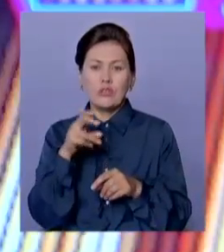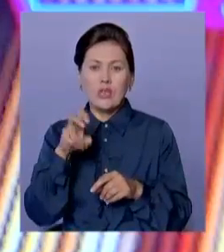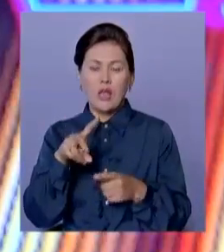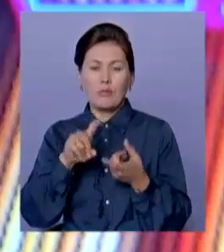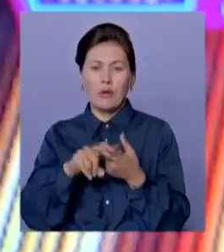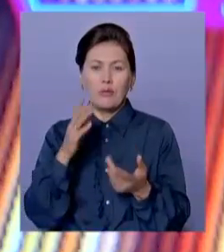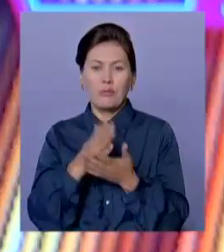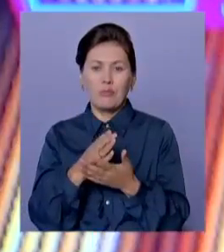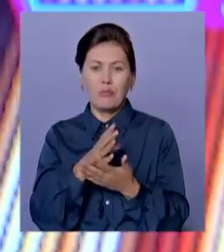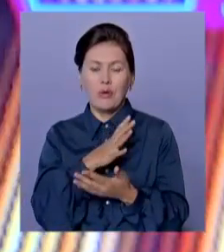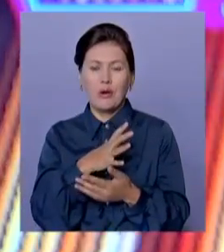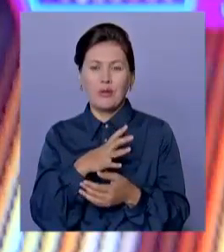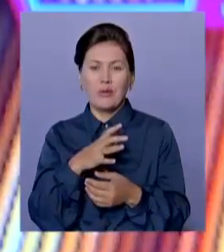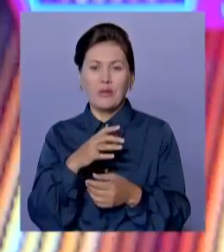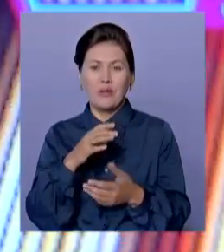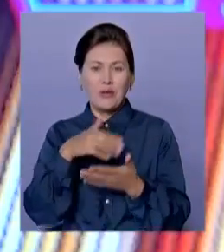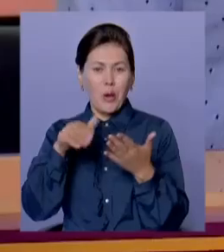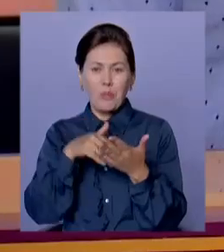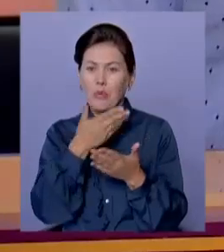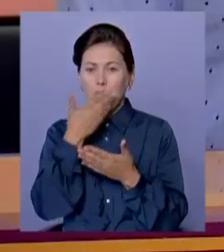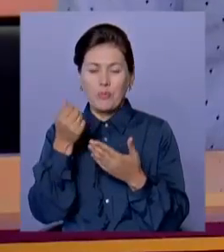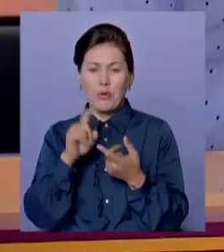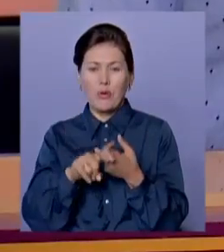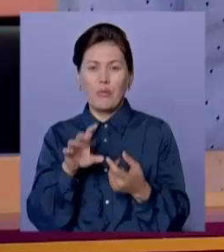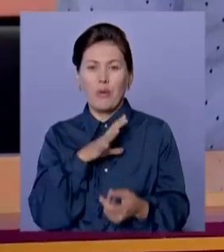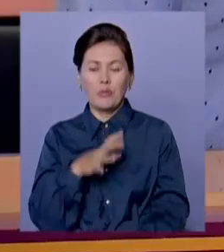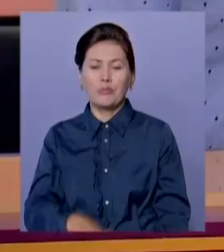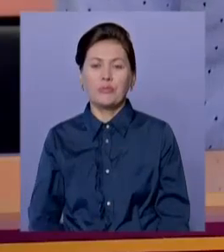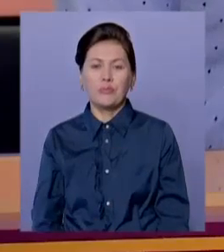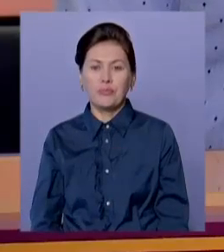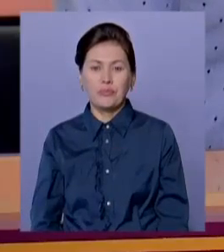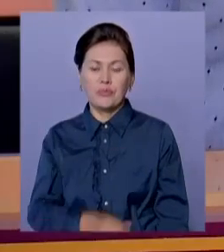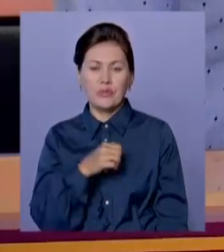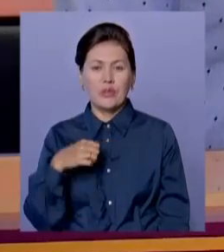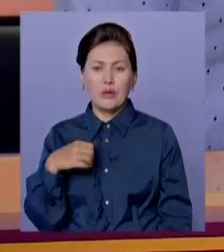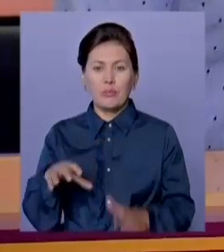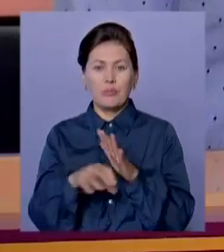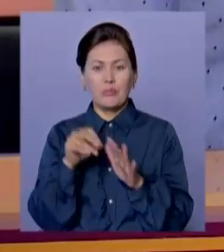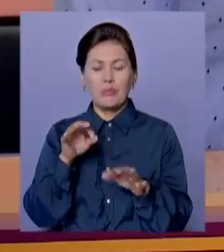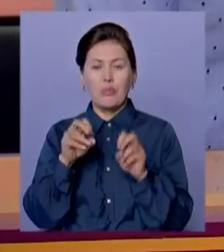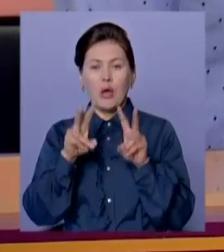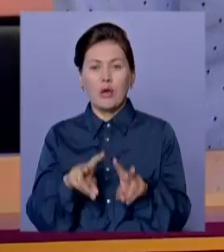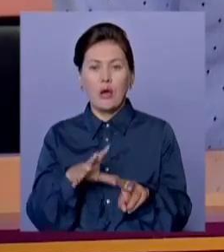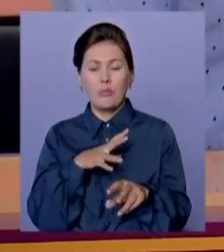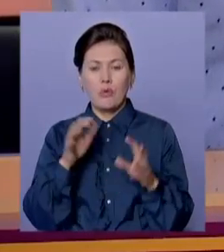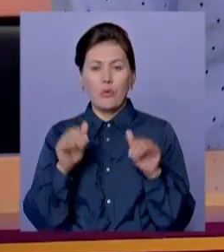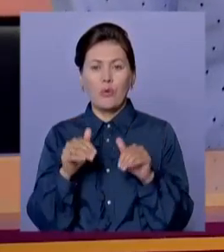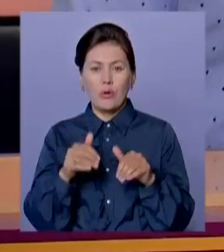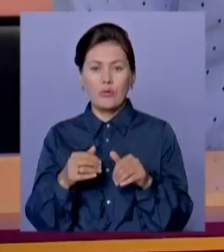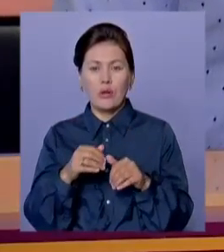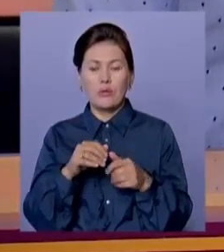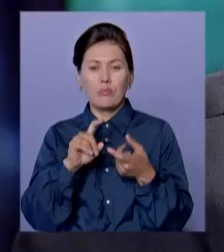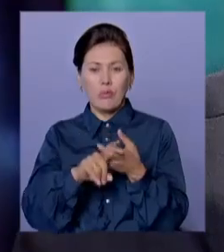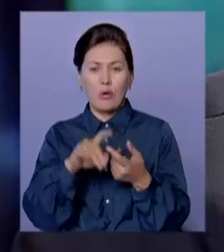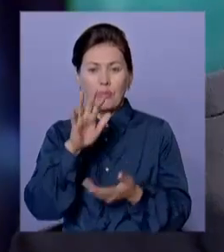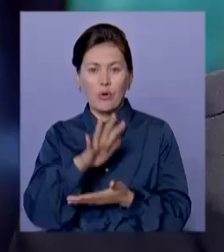ма? Футзалмен вообще байланысы жоқ. Өзіміз таңдаған мамандығымыз колледжден келеатқан. Ары